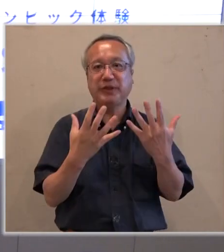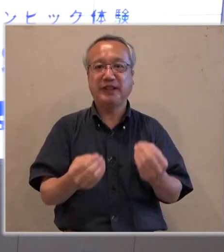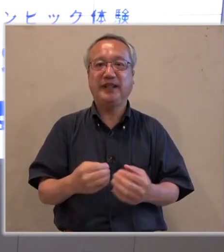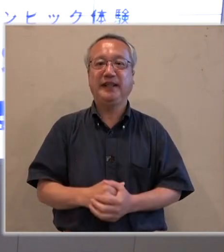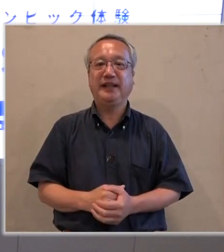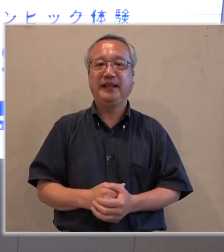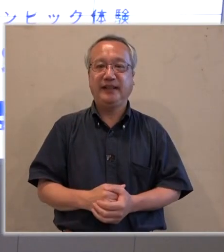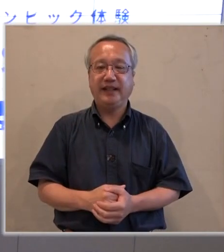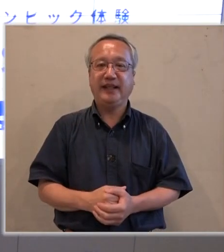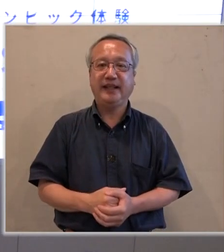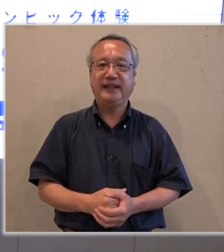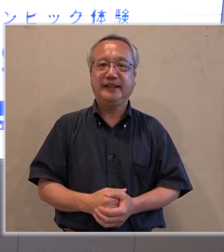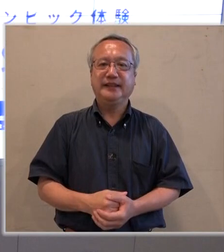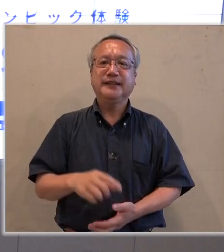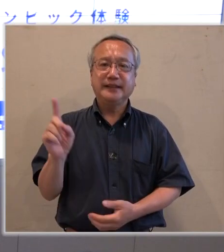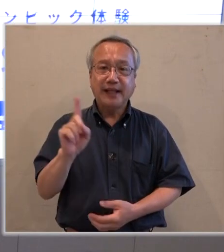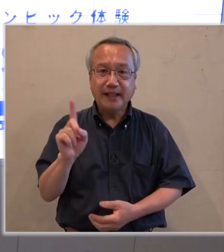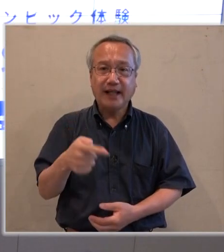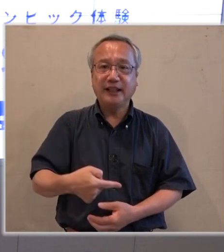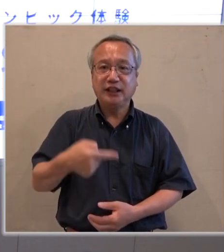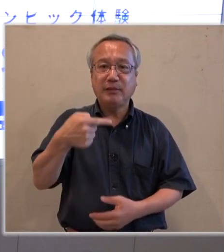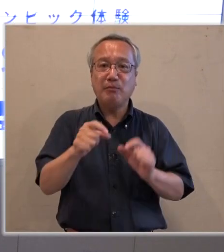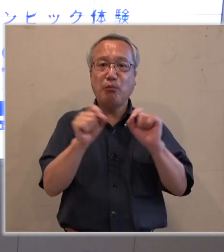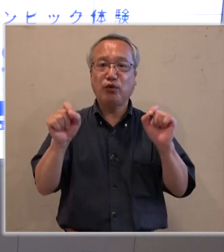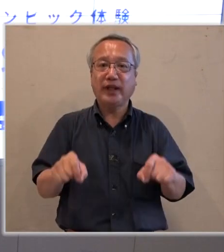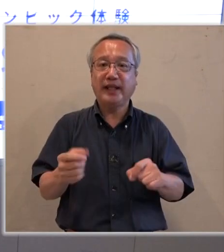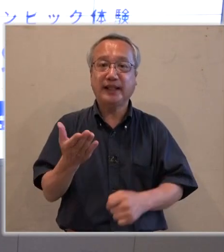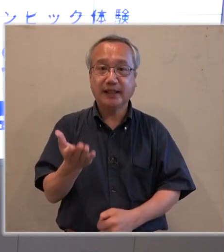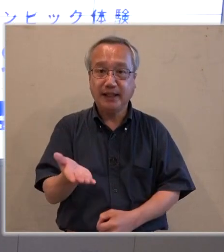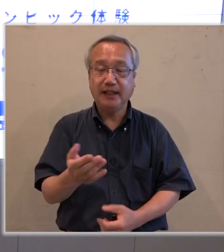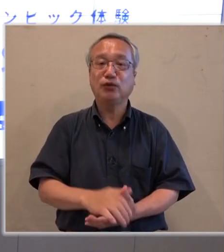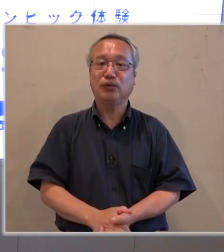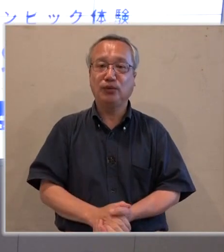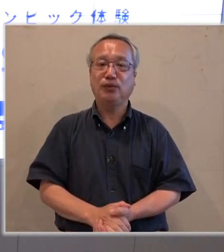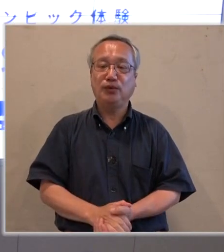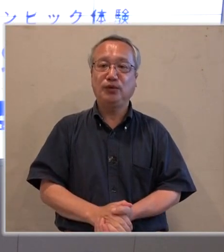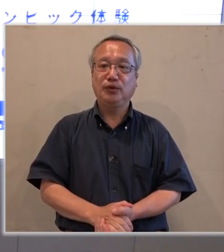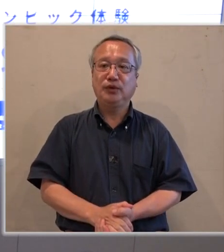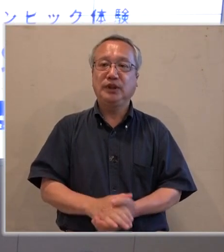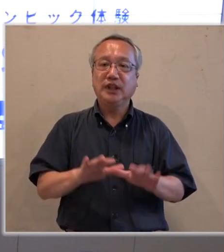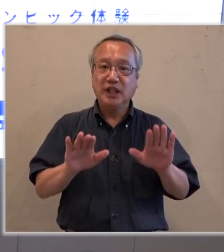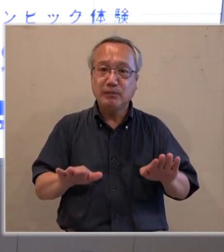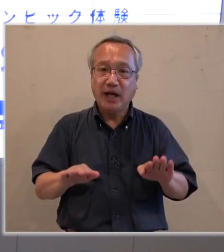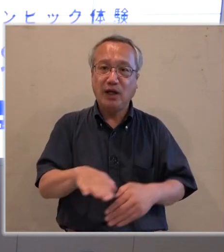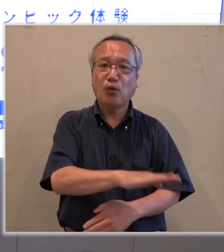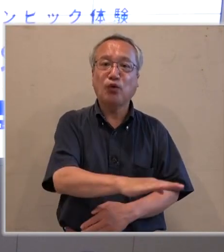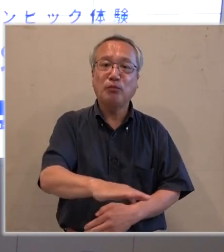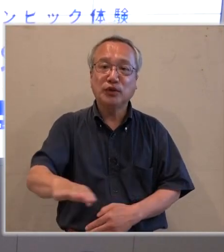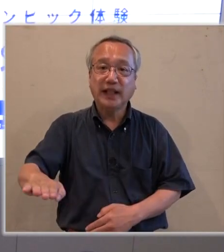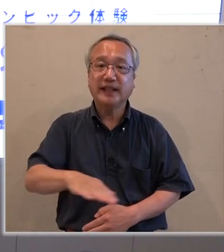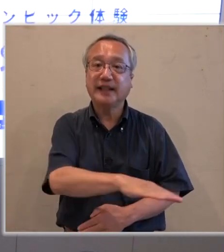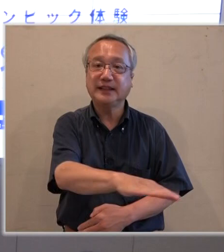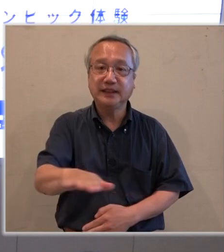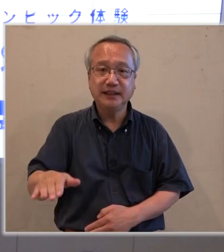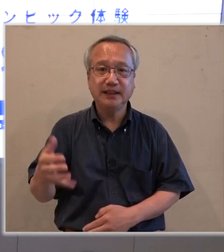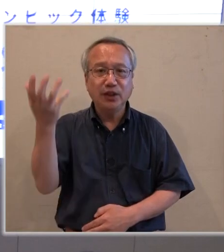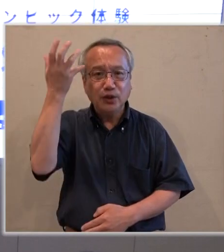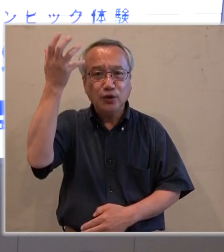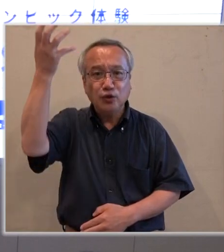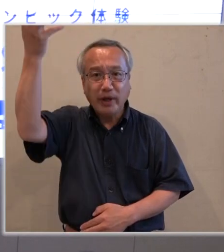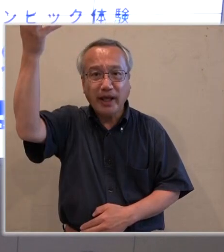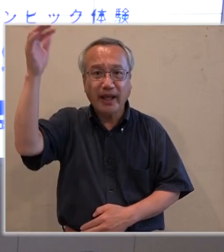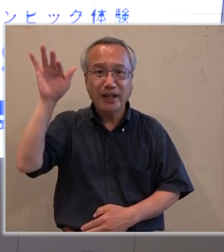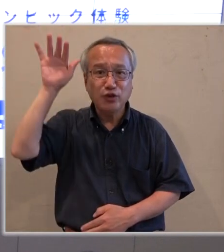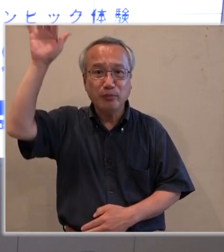で何が一番問題かっていうのは、今子どもさんたちに夢がない子